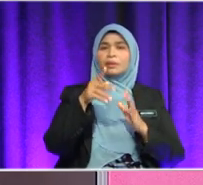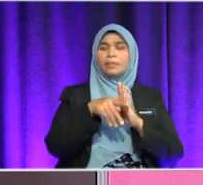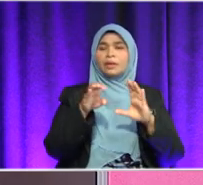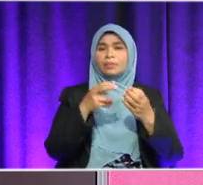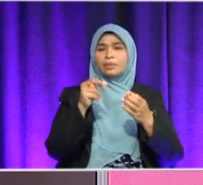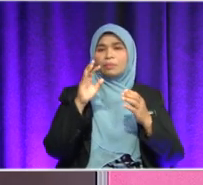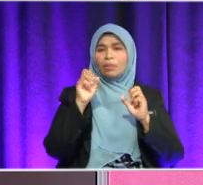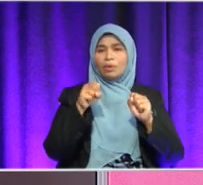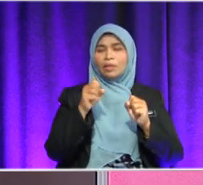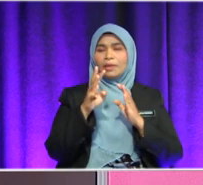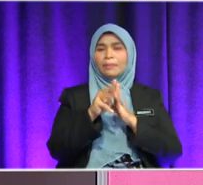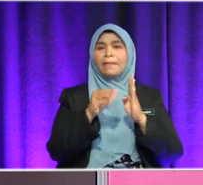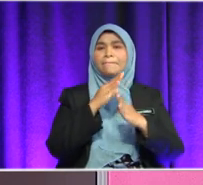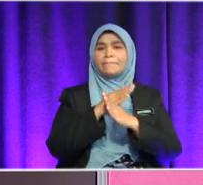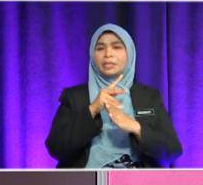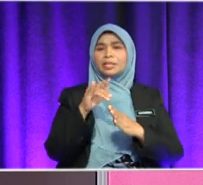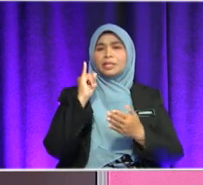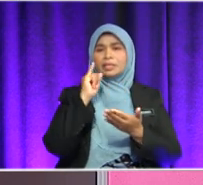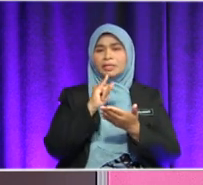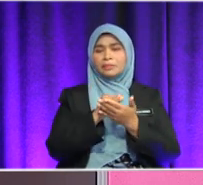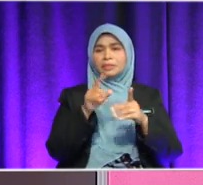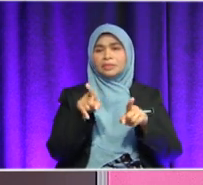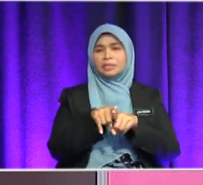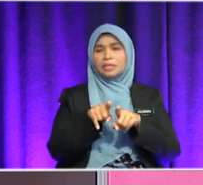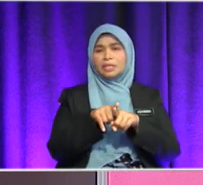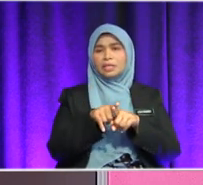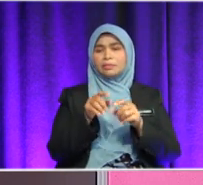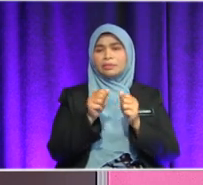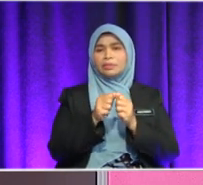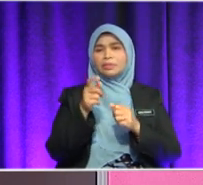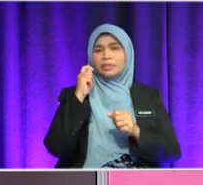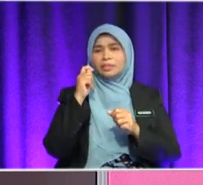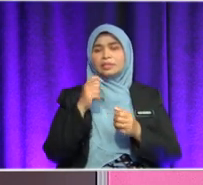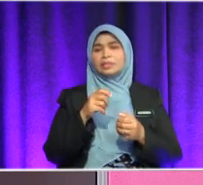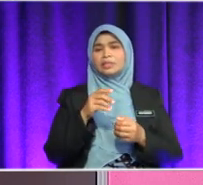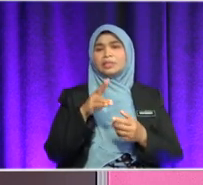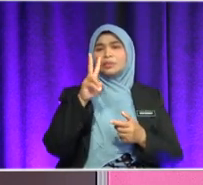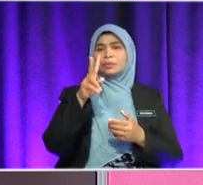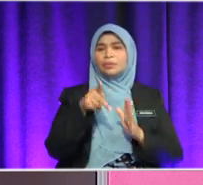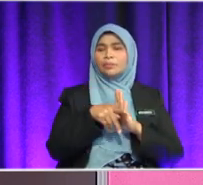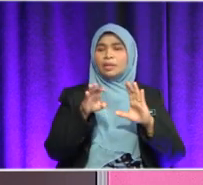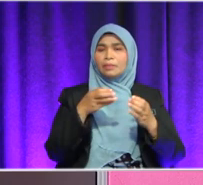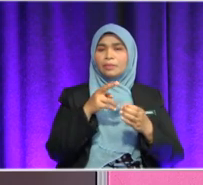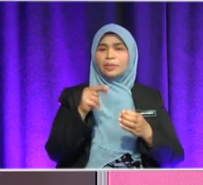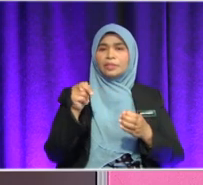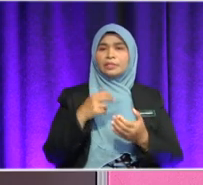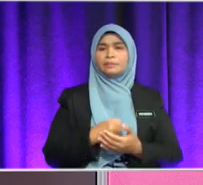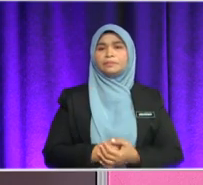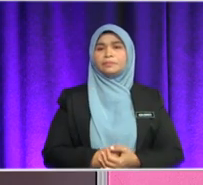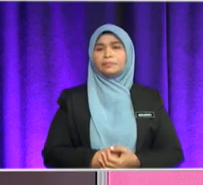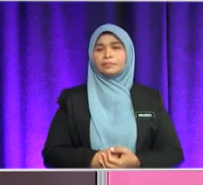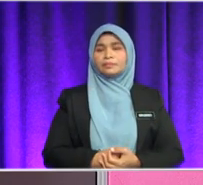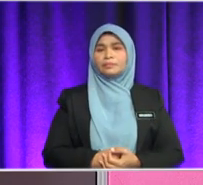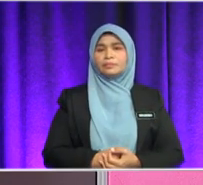membatalkan iman sama juga macam tadi dua perbuatan kayak Jawabannya dua perbuatan yang boleh